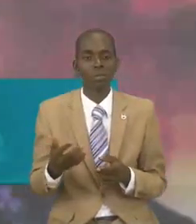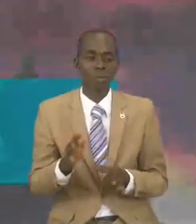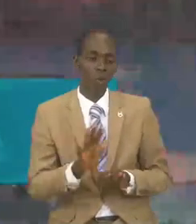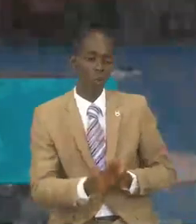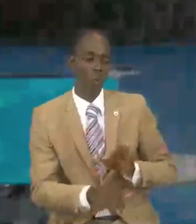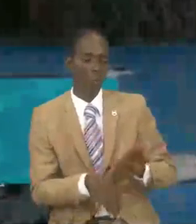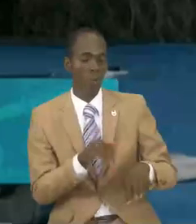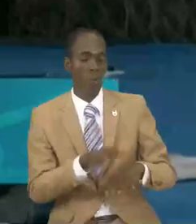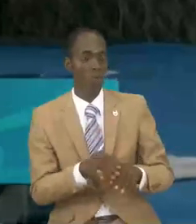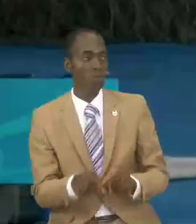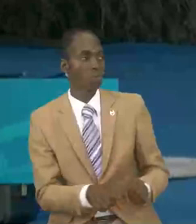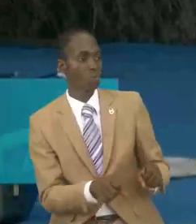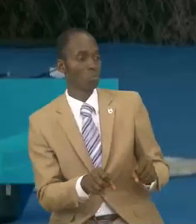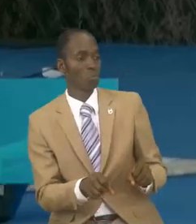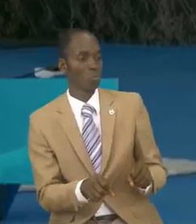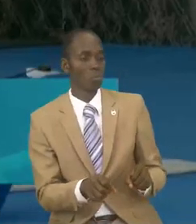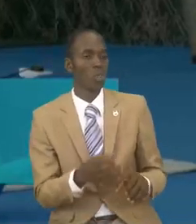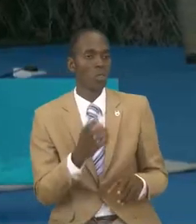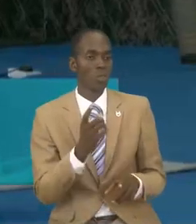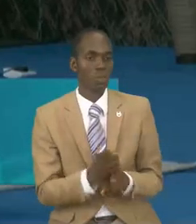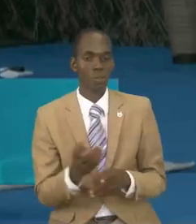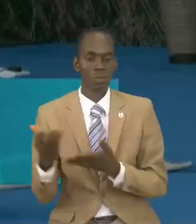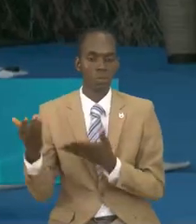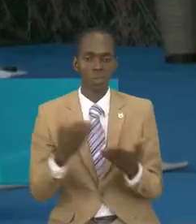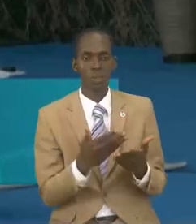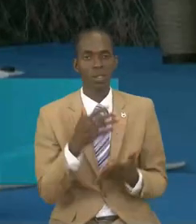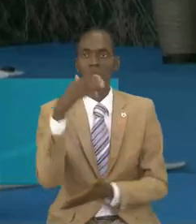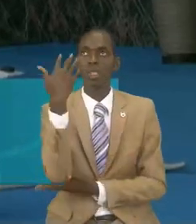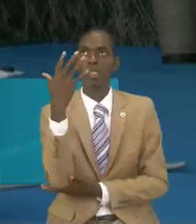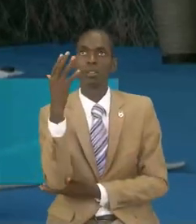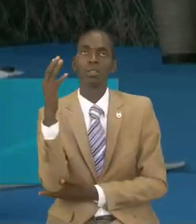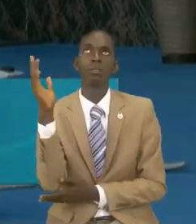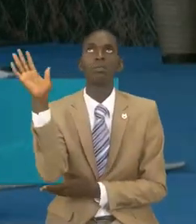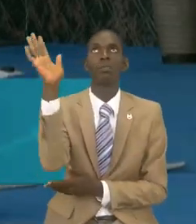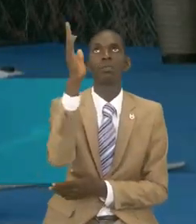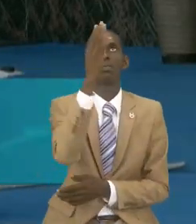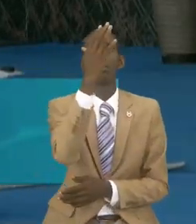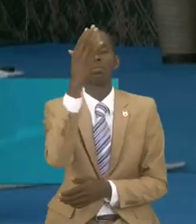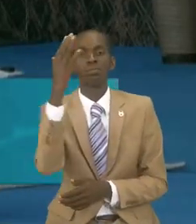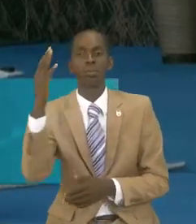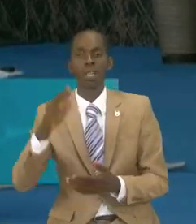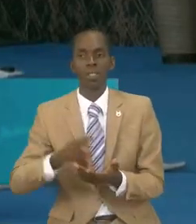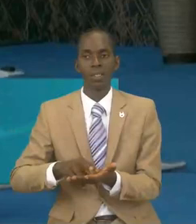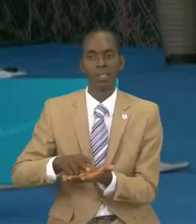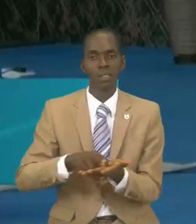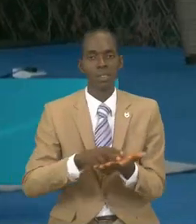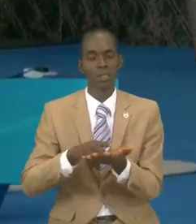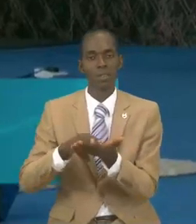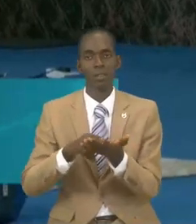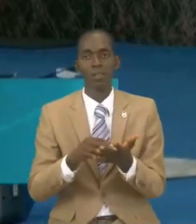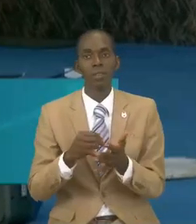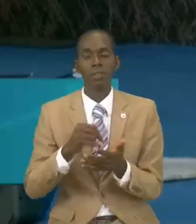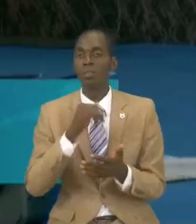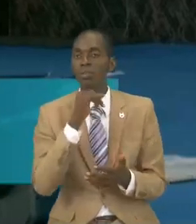ce n'est pas marcher dans la rue et puis lever la main, danser, ce n'est